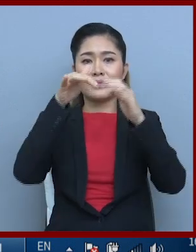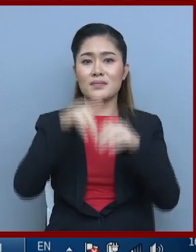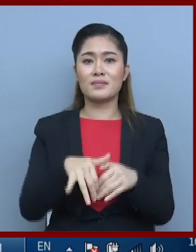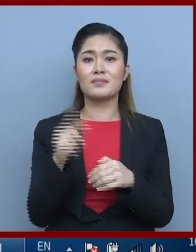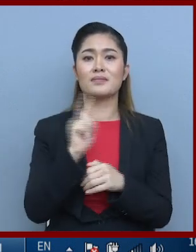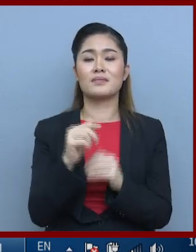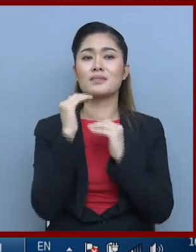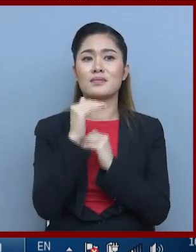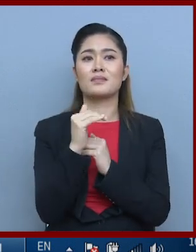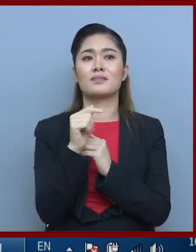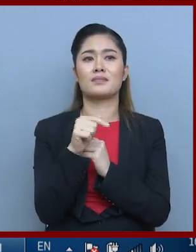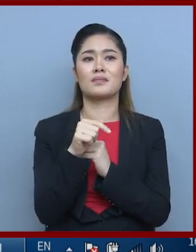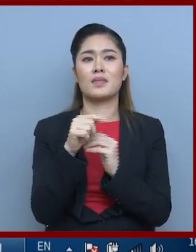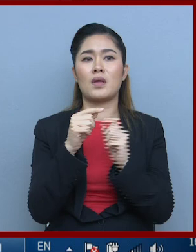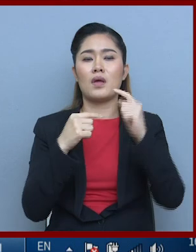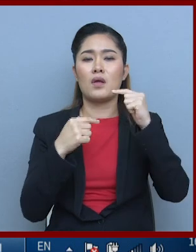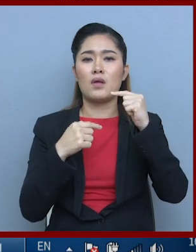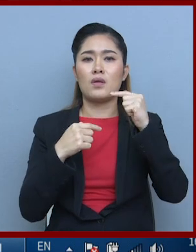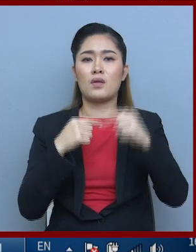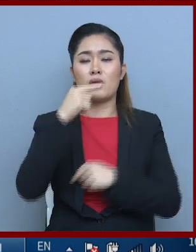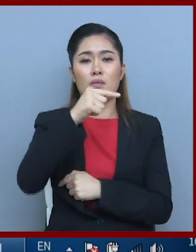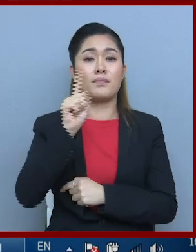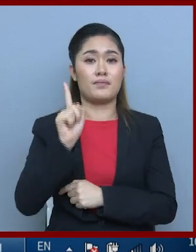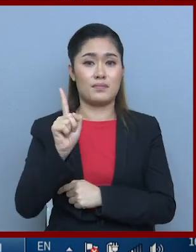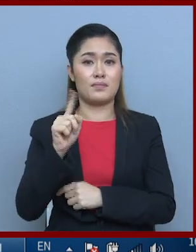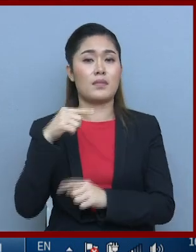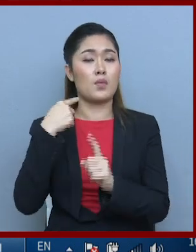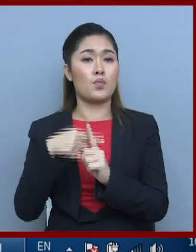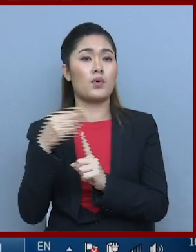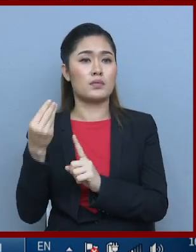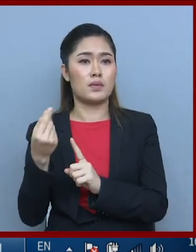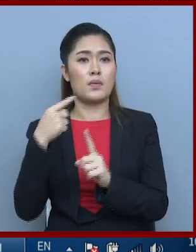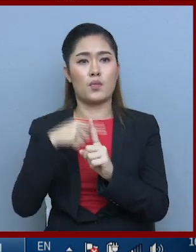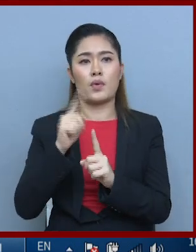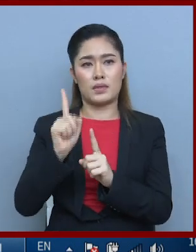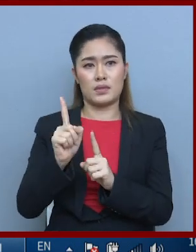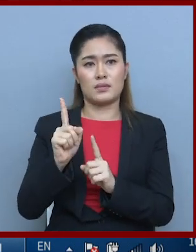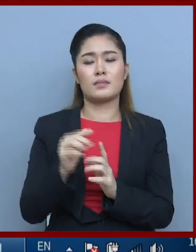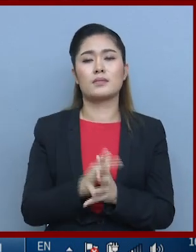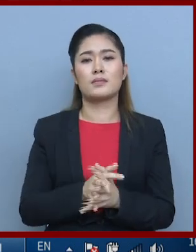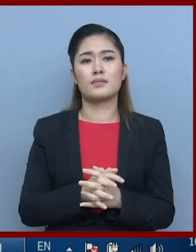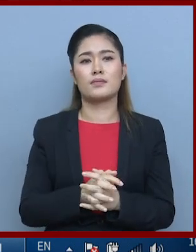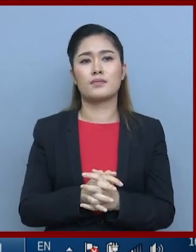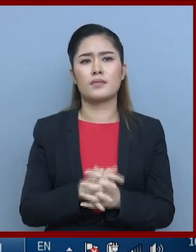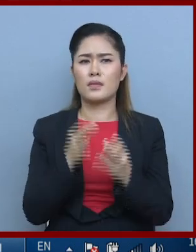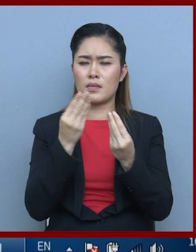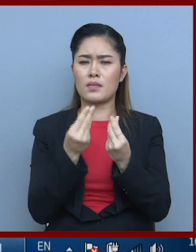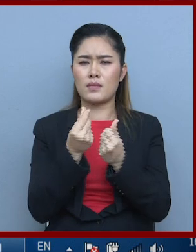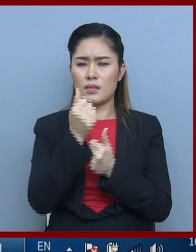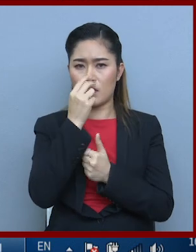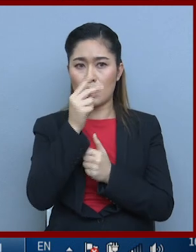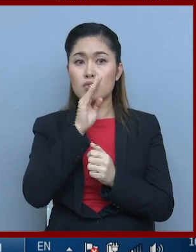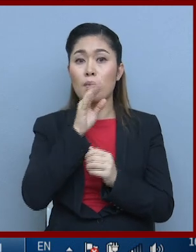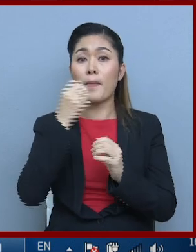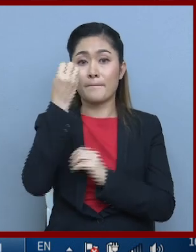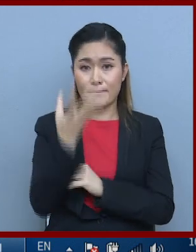ไรนำเท่ากับลบ1เป็นนำเท่ากับนำบวกอะไรครับนำบวก1แล้วก็เช็คบอกว่าถ้าม